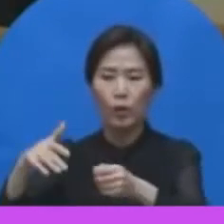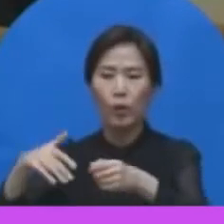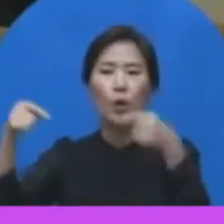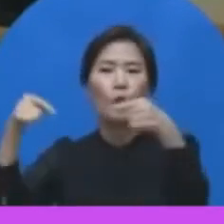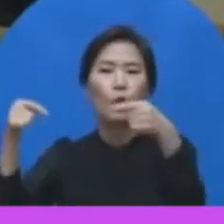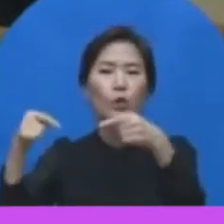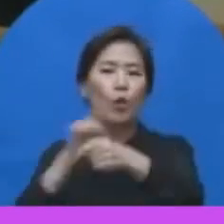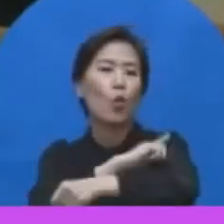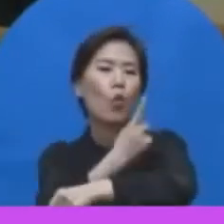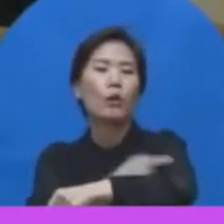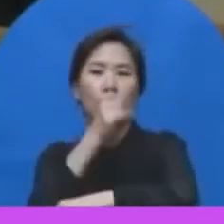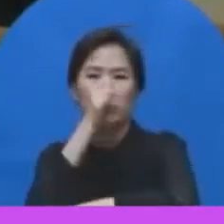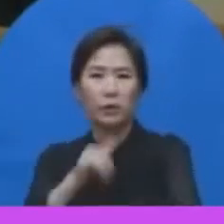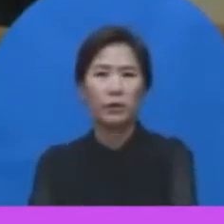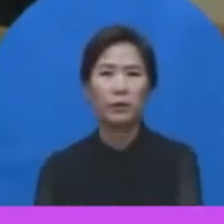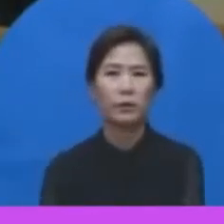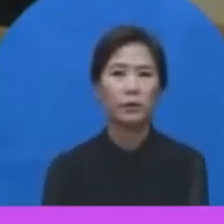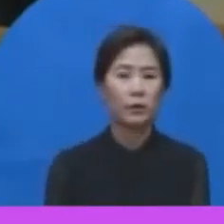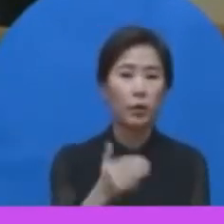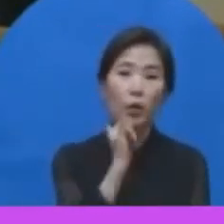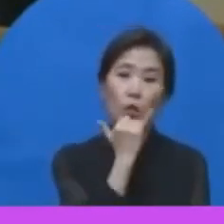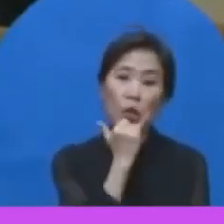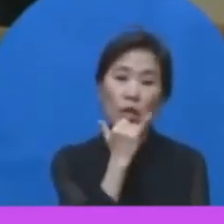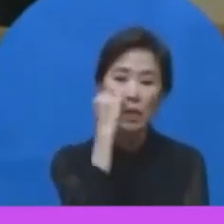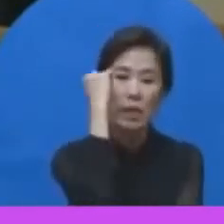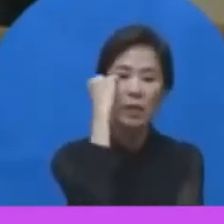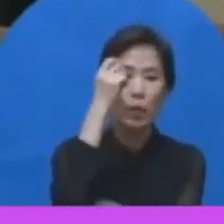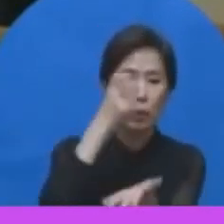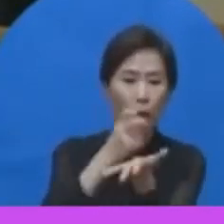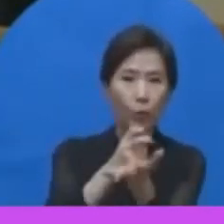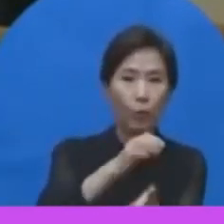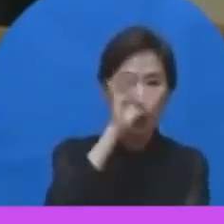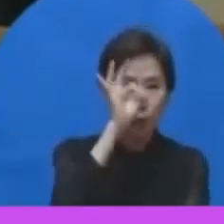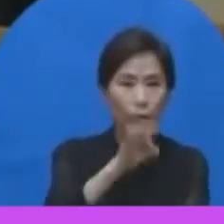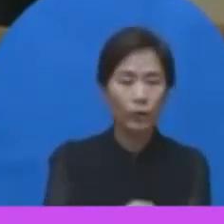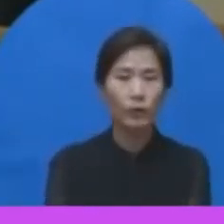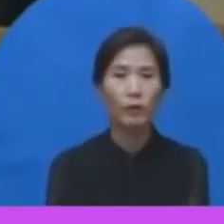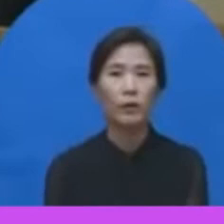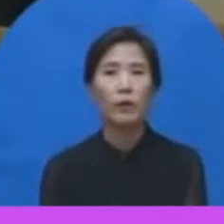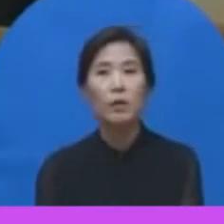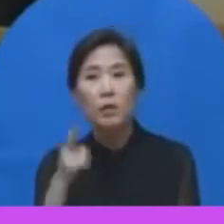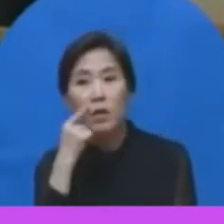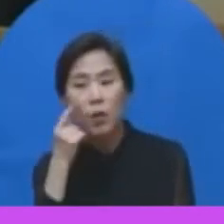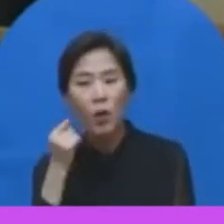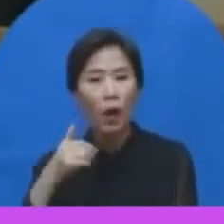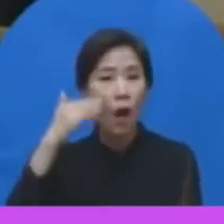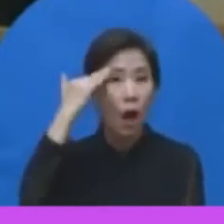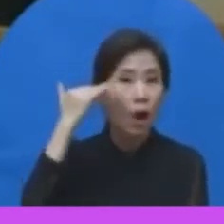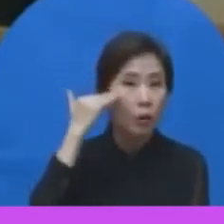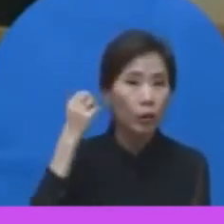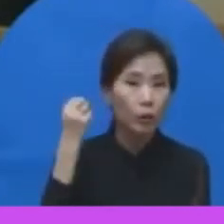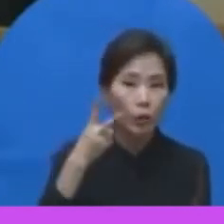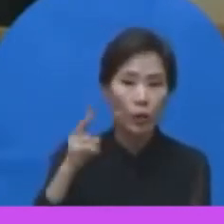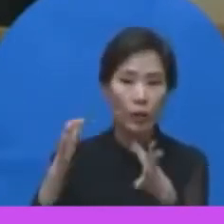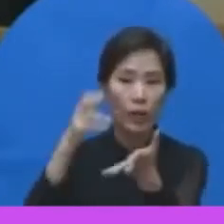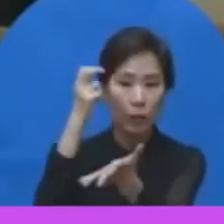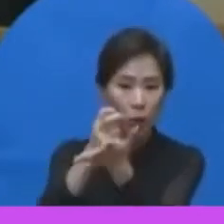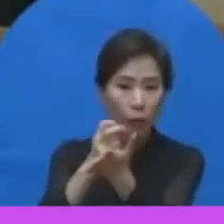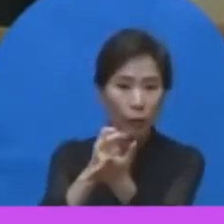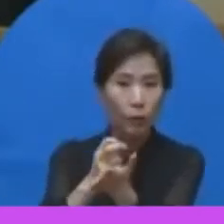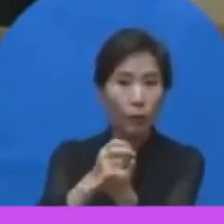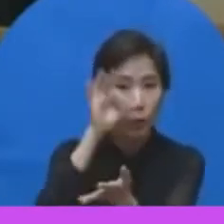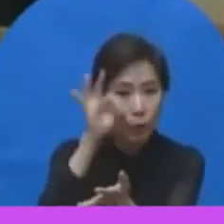것 같습니다. 그리고 이제 독일 기본법에서 저희들도 이제 일본이나 한국에서도 헌법상의 이런 규정